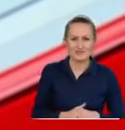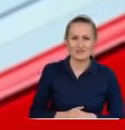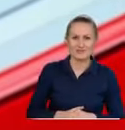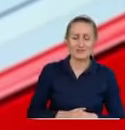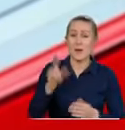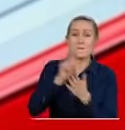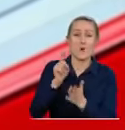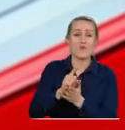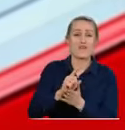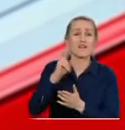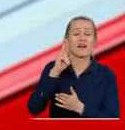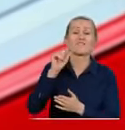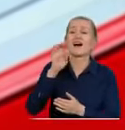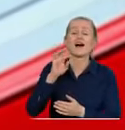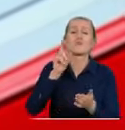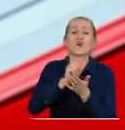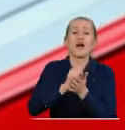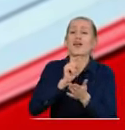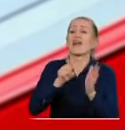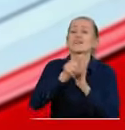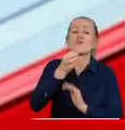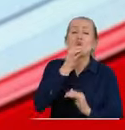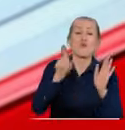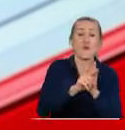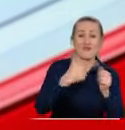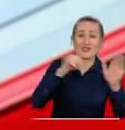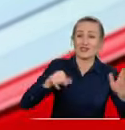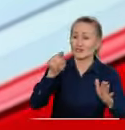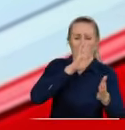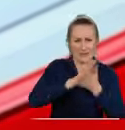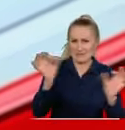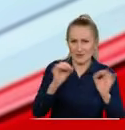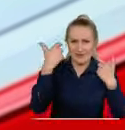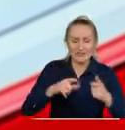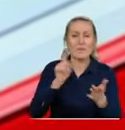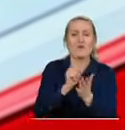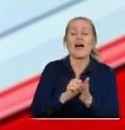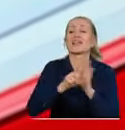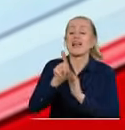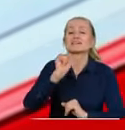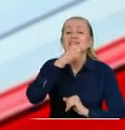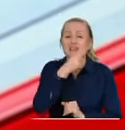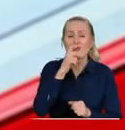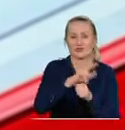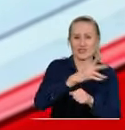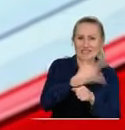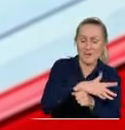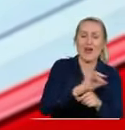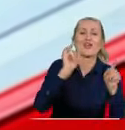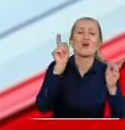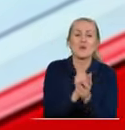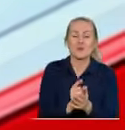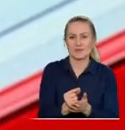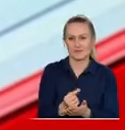zerowy podatek dla młodych do 26 roku życia, mówię o podatku dochodowym, dla seniorów 13 emerytura i wreszcie